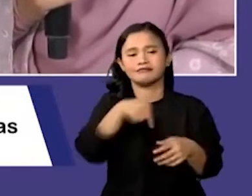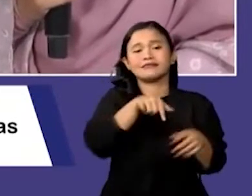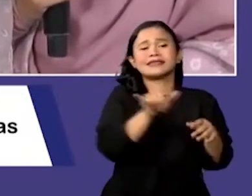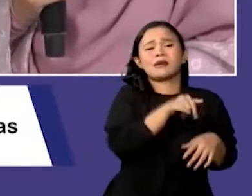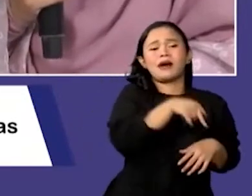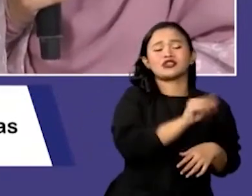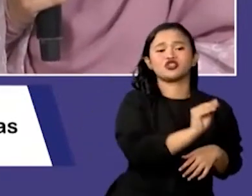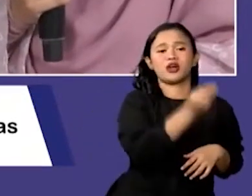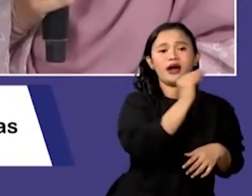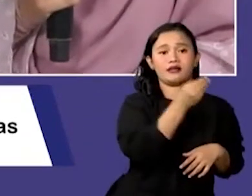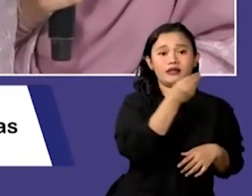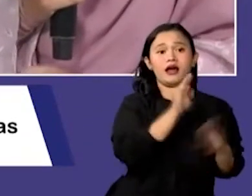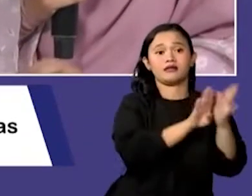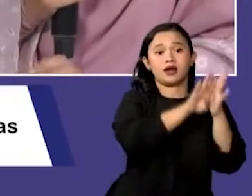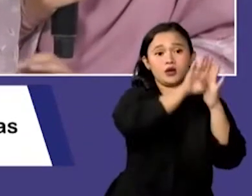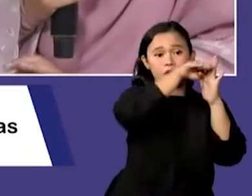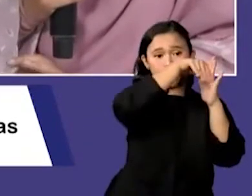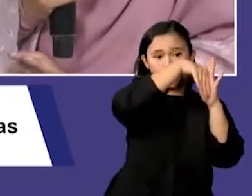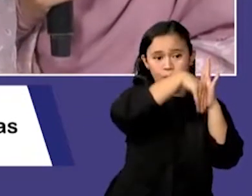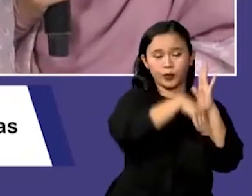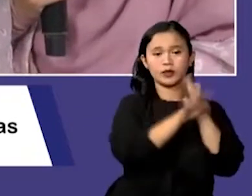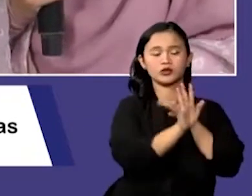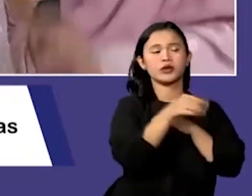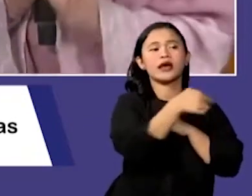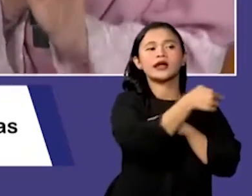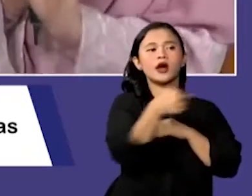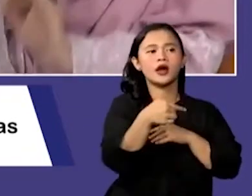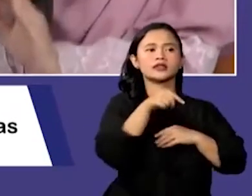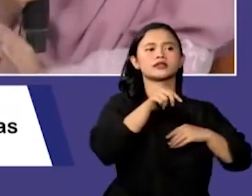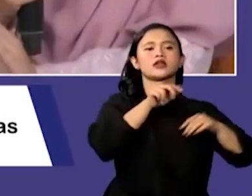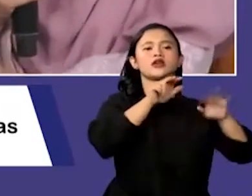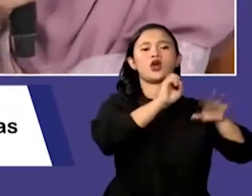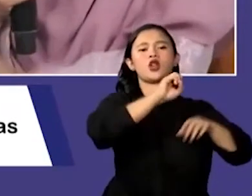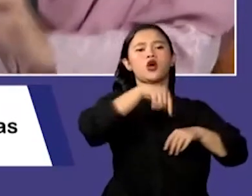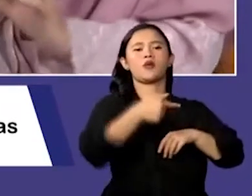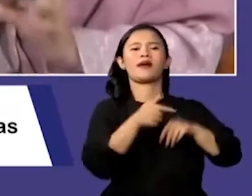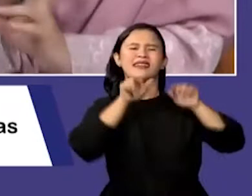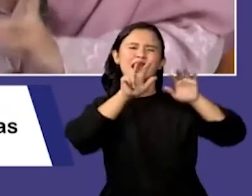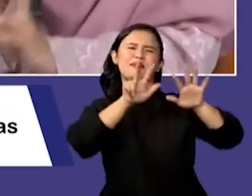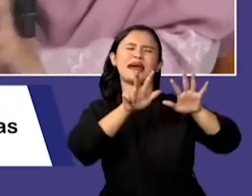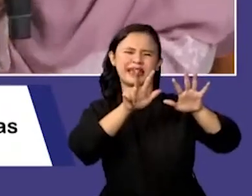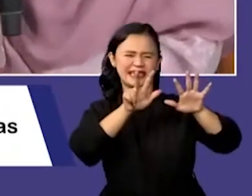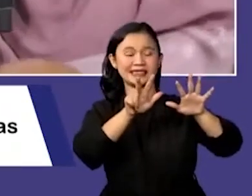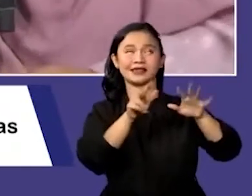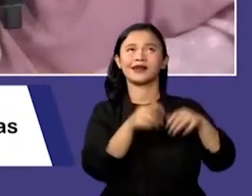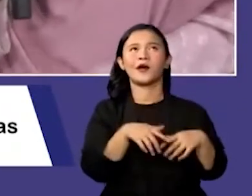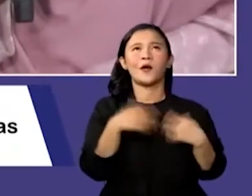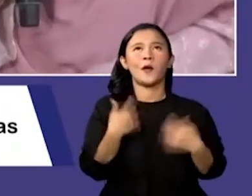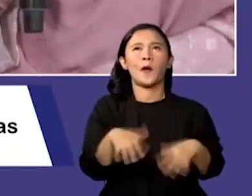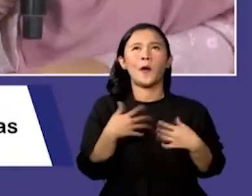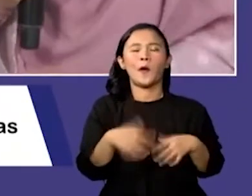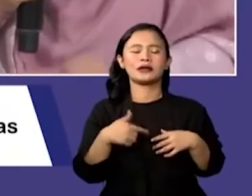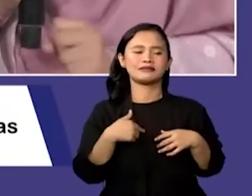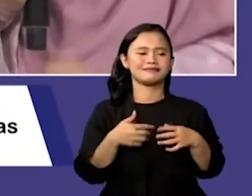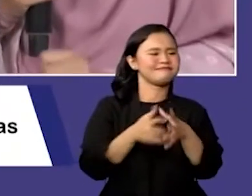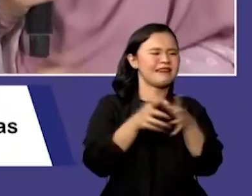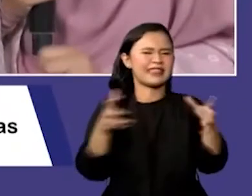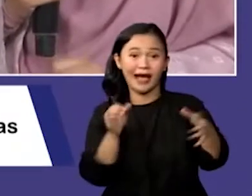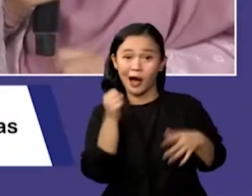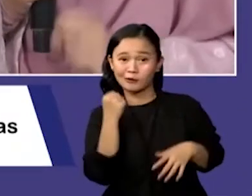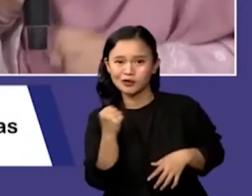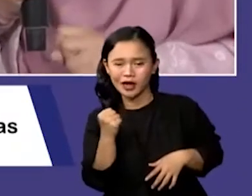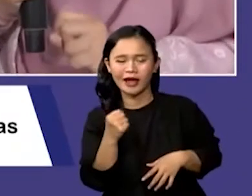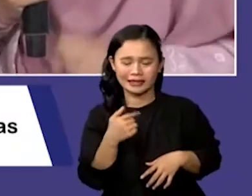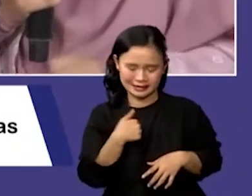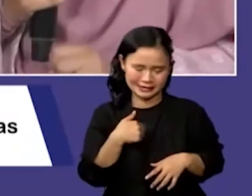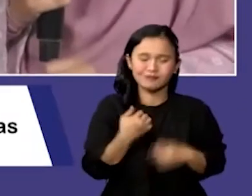juga ternyata menurun, Dr. Lula, trennya di minus 0,8, masih minus 0,8 mungkin tidak terlalu bisa lebih banyak gitu ya minusnya ya, gregetan harus